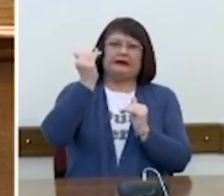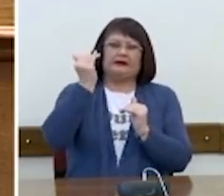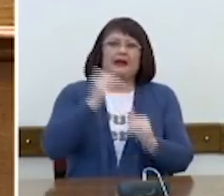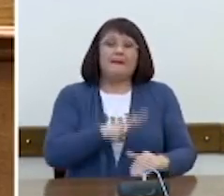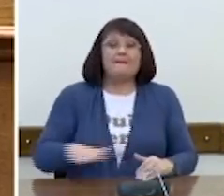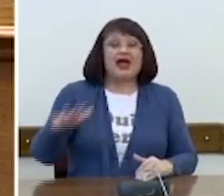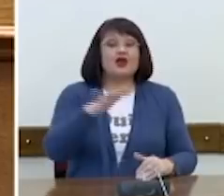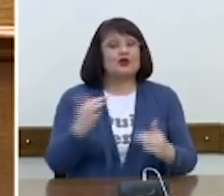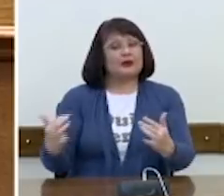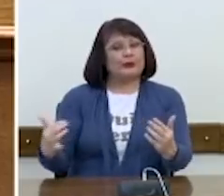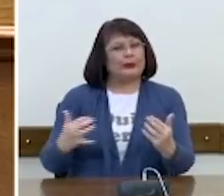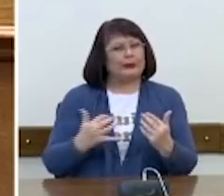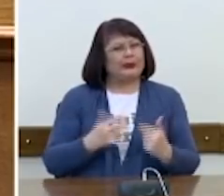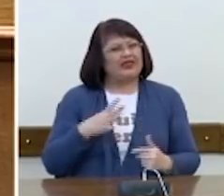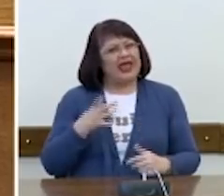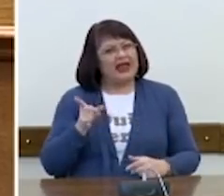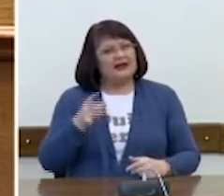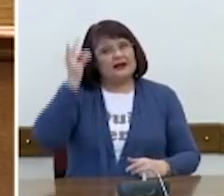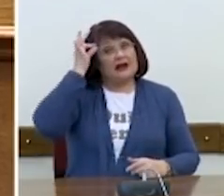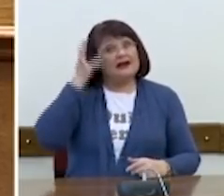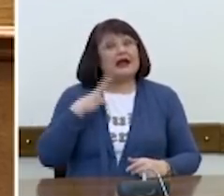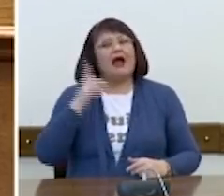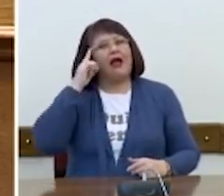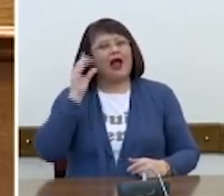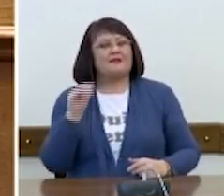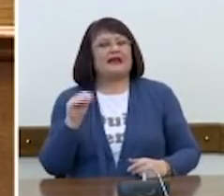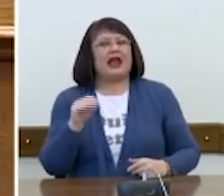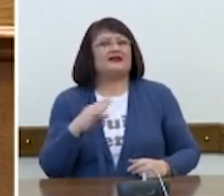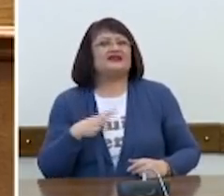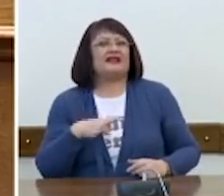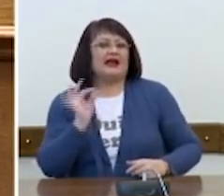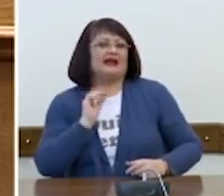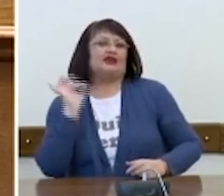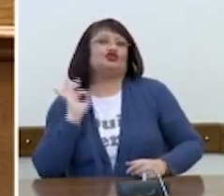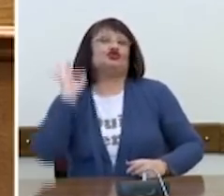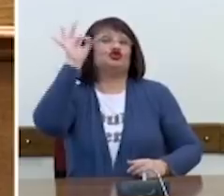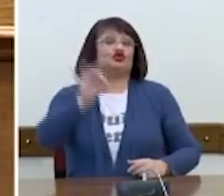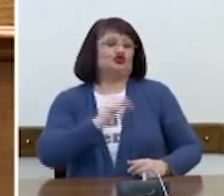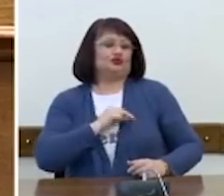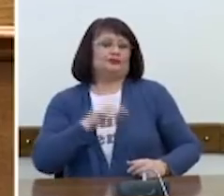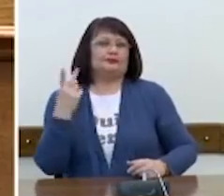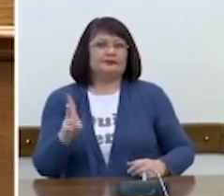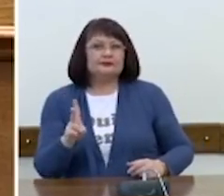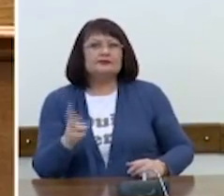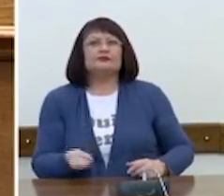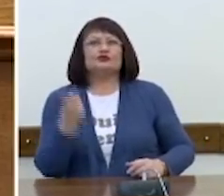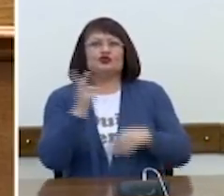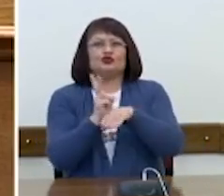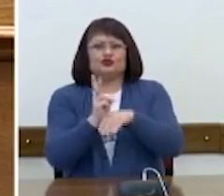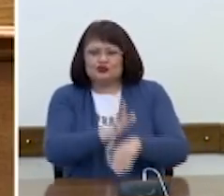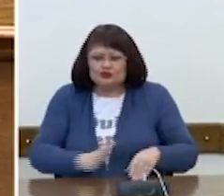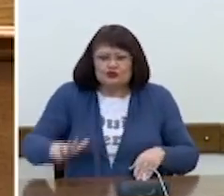μας. Επίσης, η Γαλλία θέλει να εκμεταλλευτεί για το δικό της όφελος το νέο γεωπολιτικό τοπίο